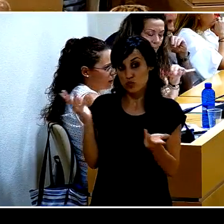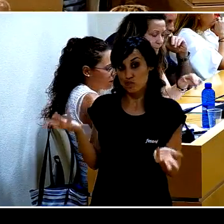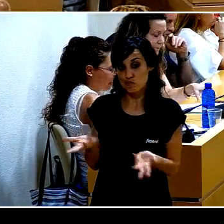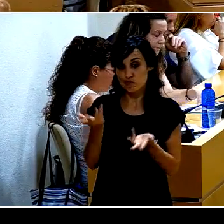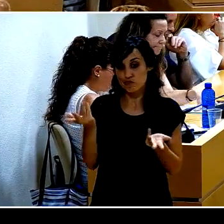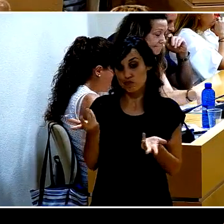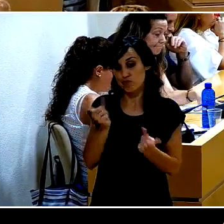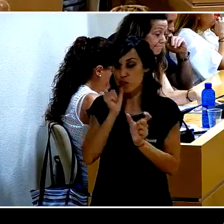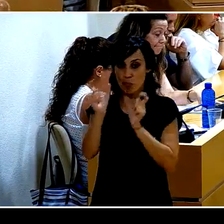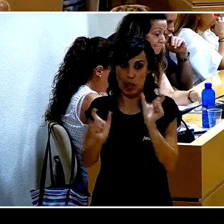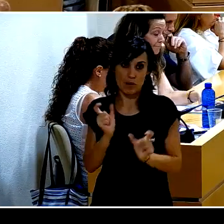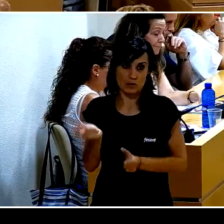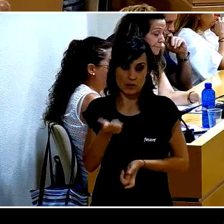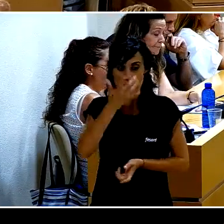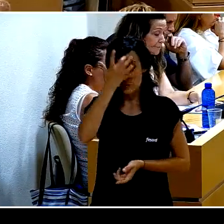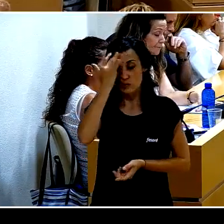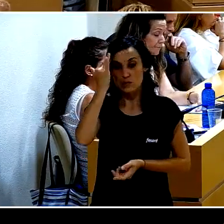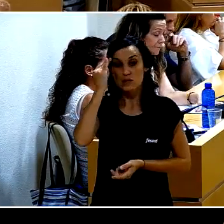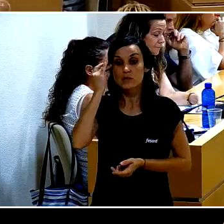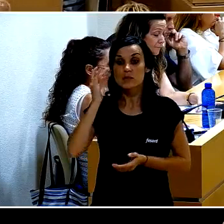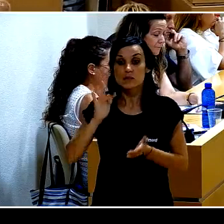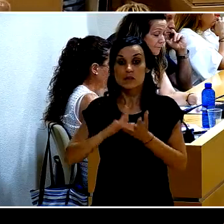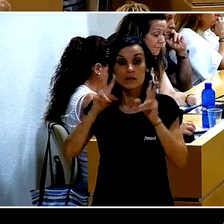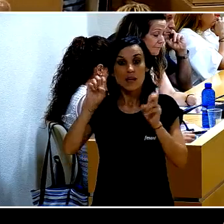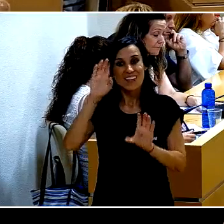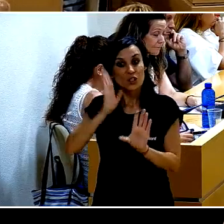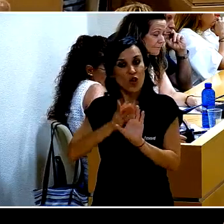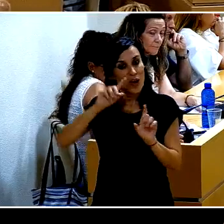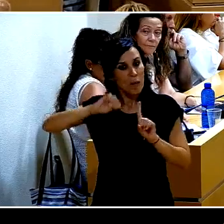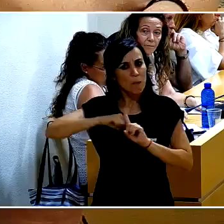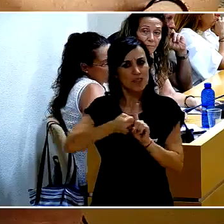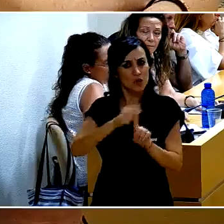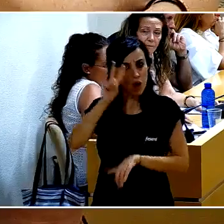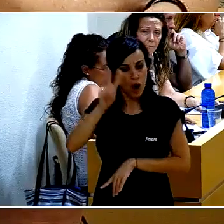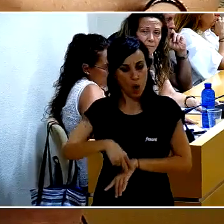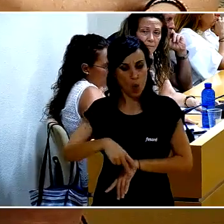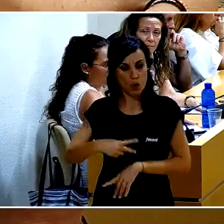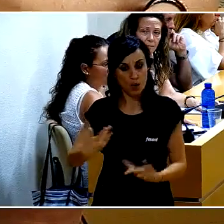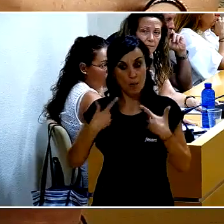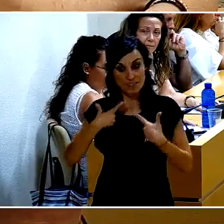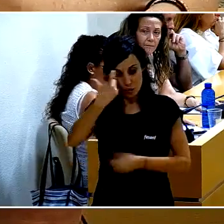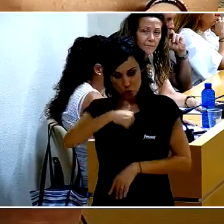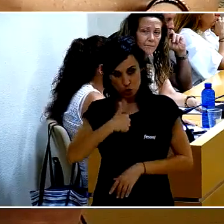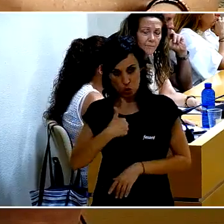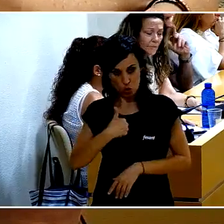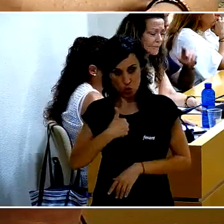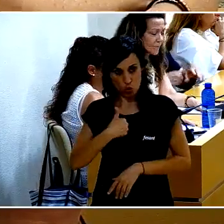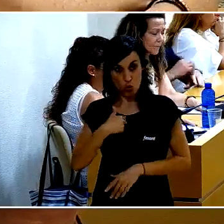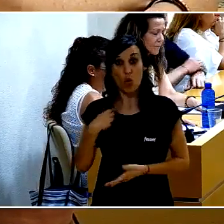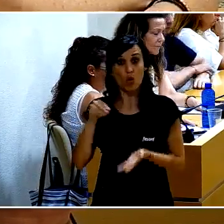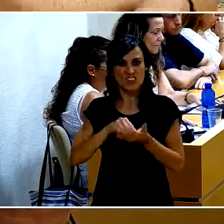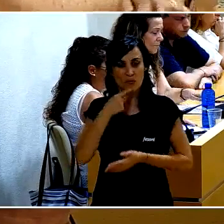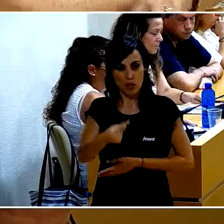les seues paraules, ¿vale? I la pressió psicològica que si continua que he patit jo, que tornaré a